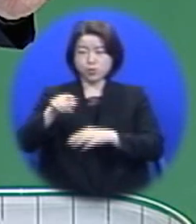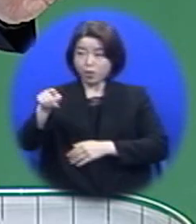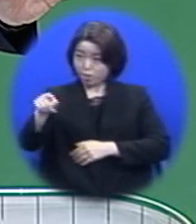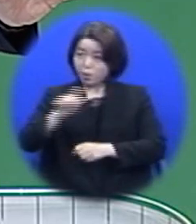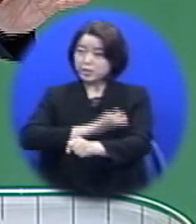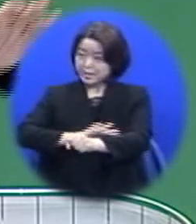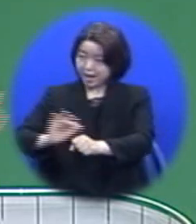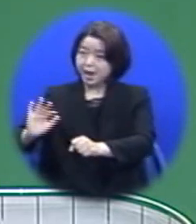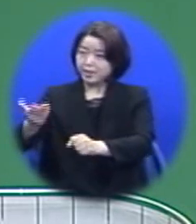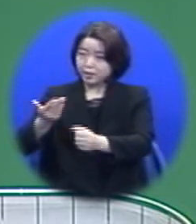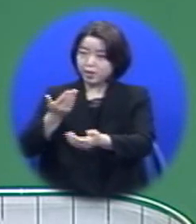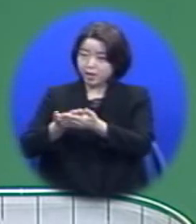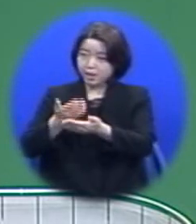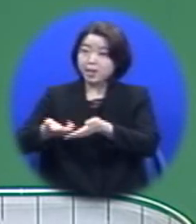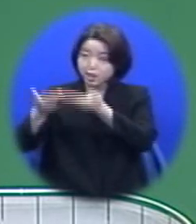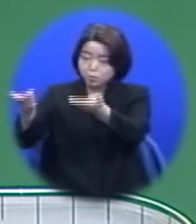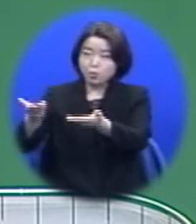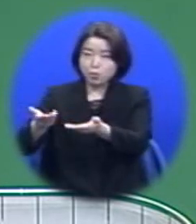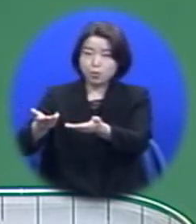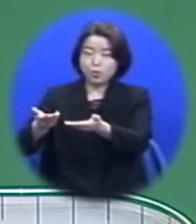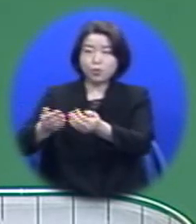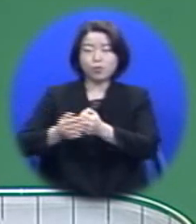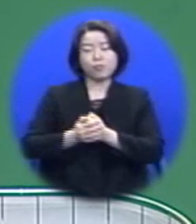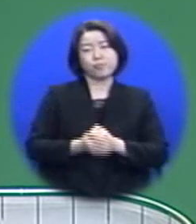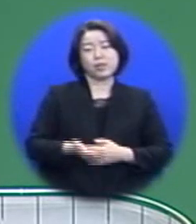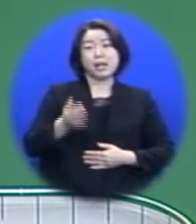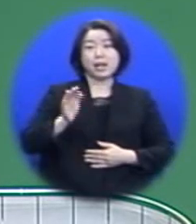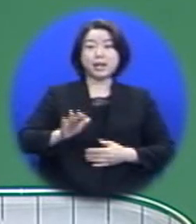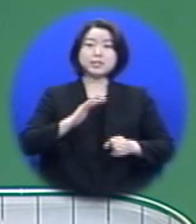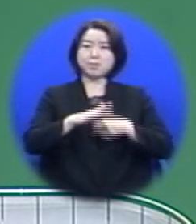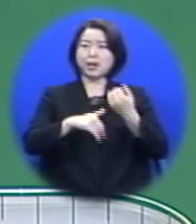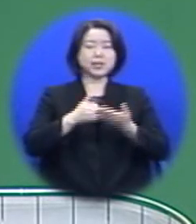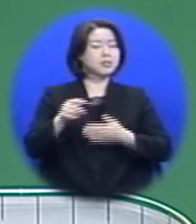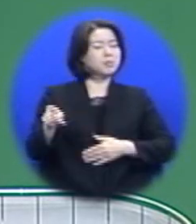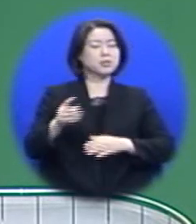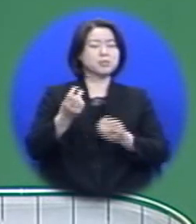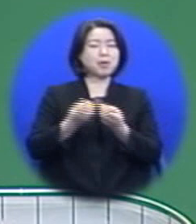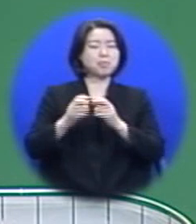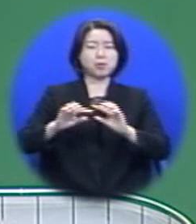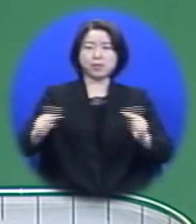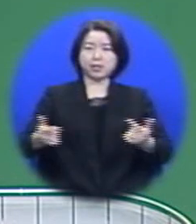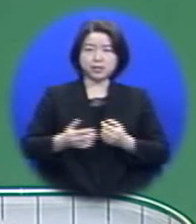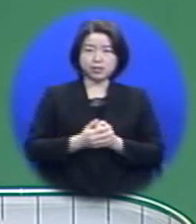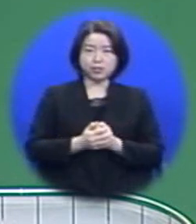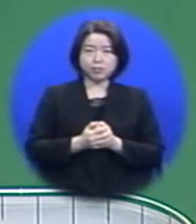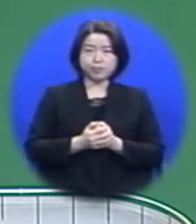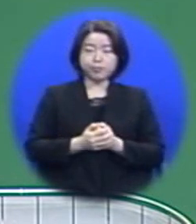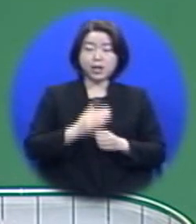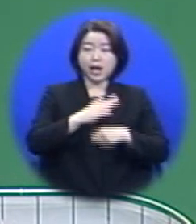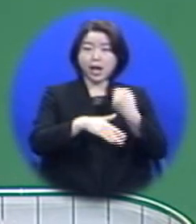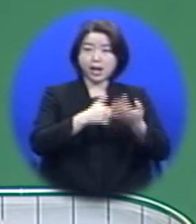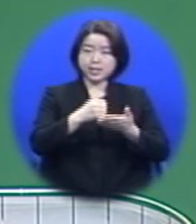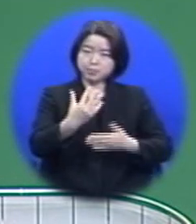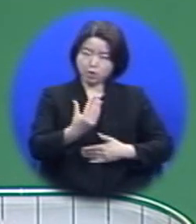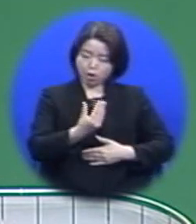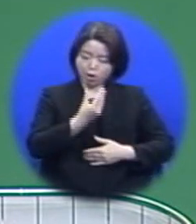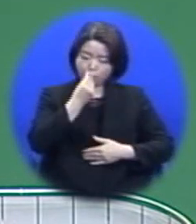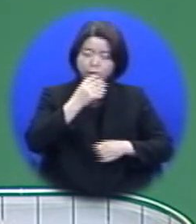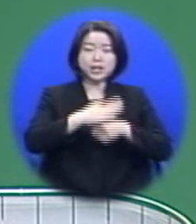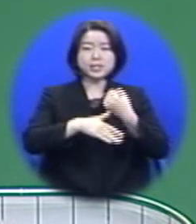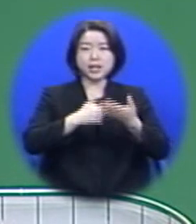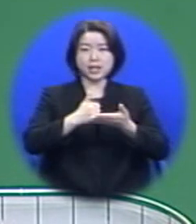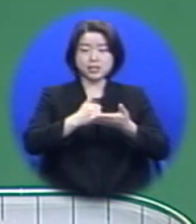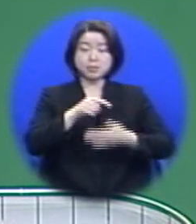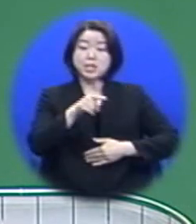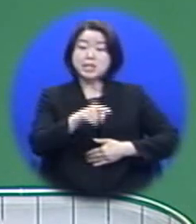해 줄게 근데 하나님은 그렇지 않습니다 하나님은 거룩하신 하나님이고이